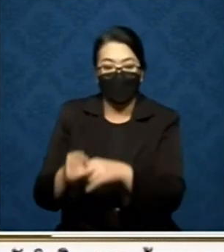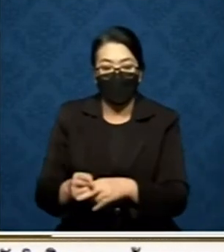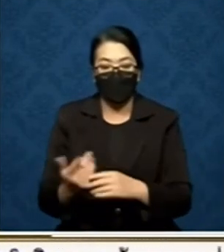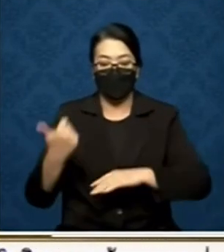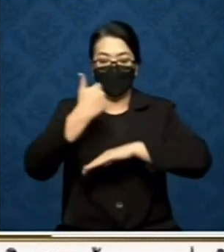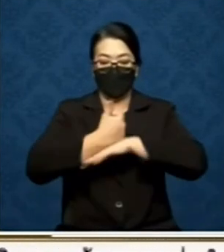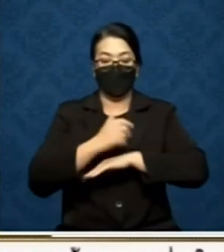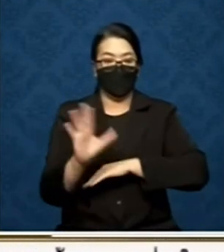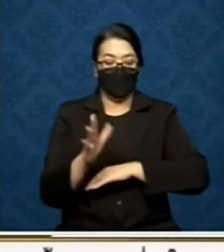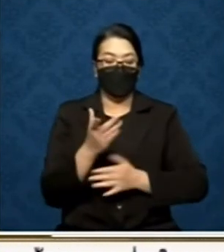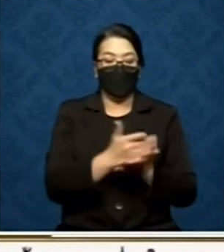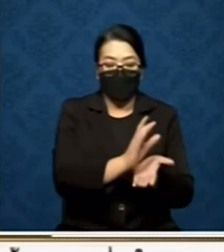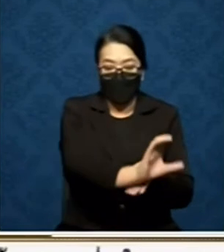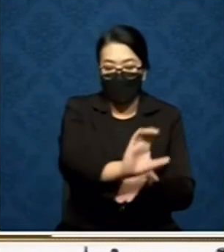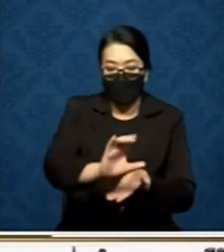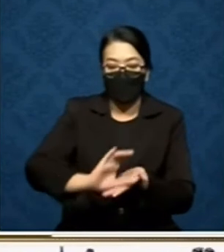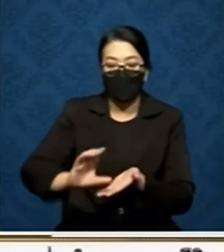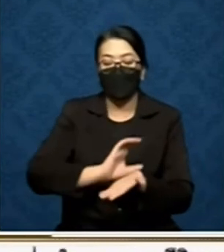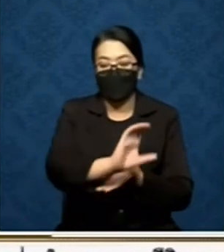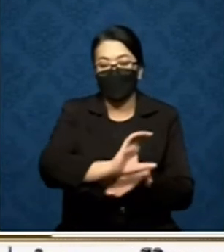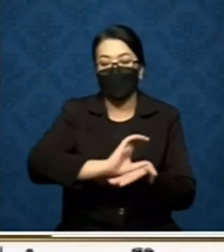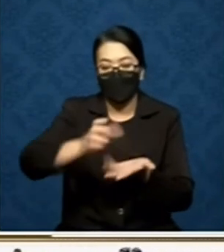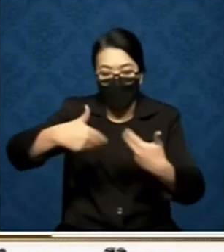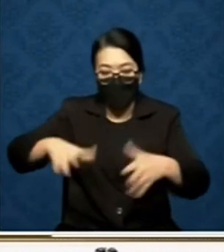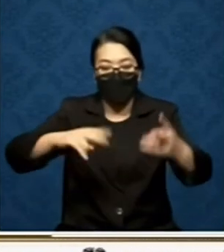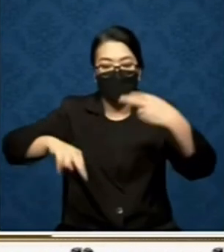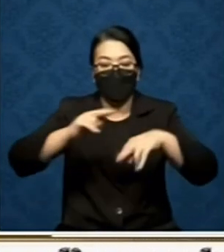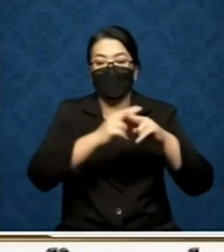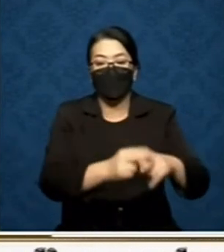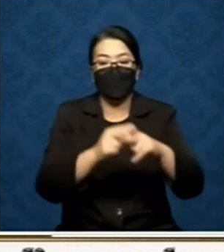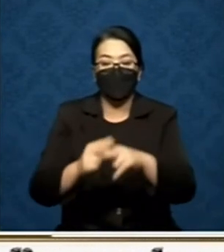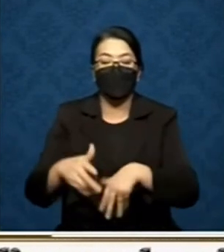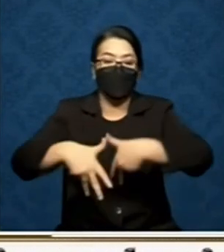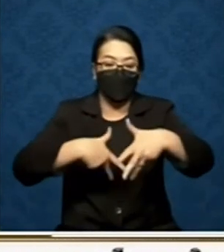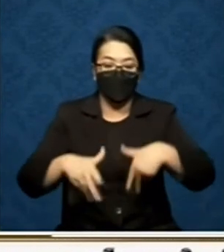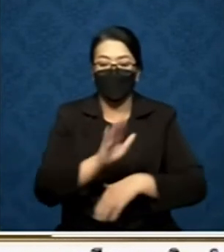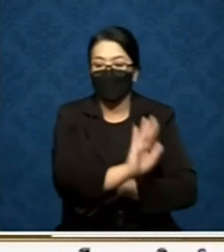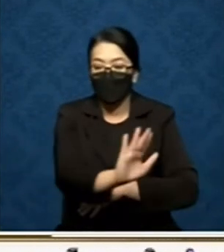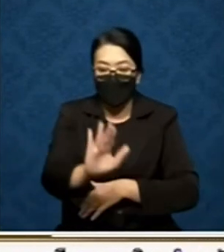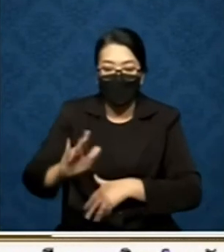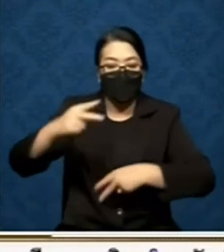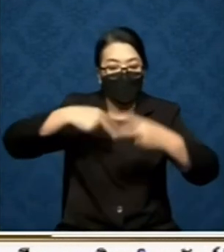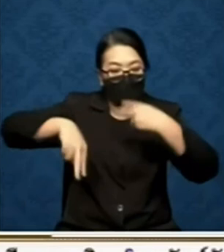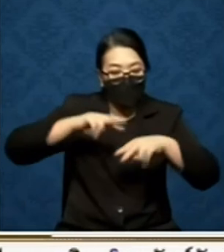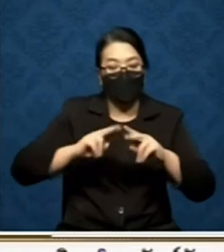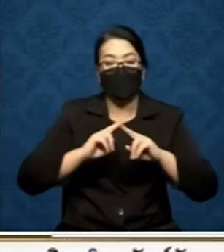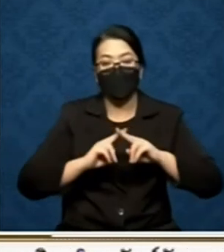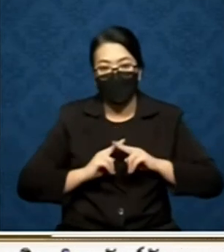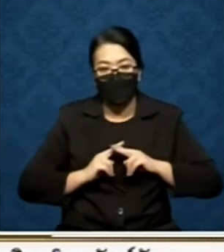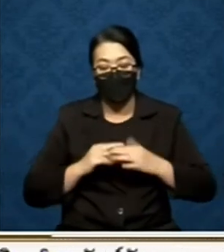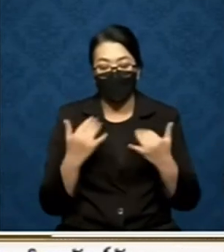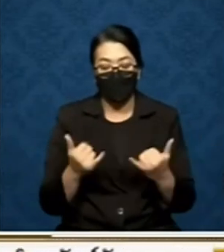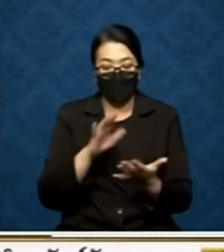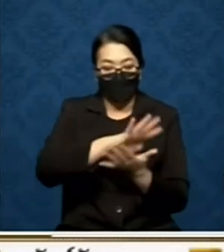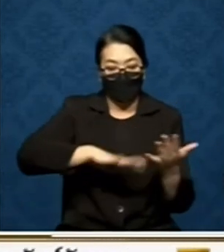สมาชิกสภาผู้แทนราษฎรกันมา 2ปีเศษแล้วมีแผนในการขับเคลื่อนเรื่องของการปฏิรูป